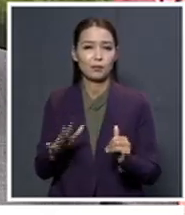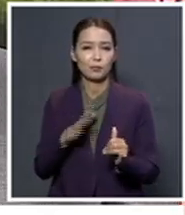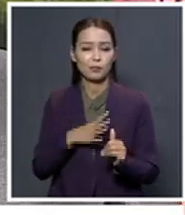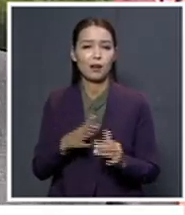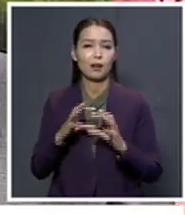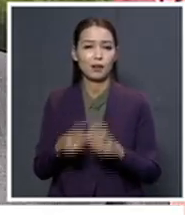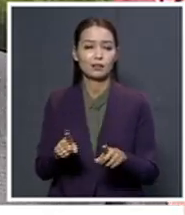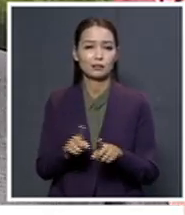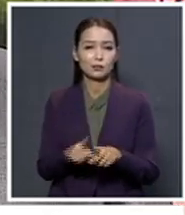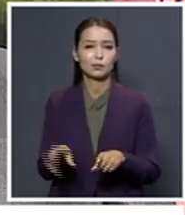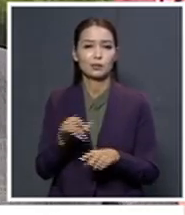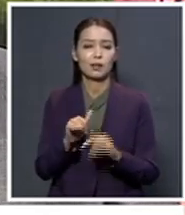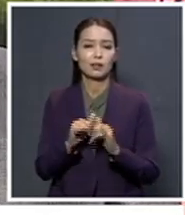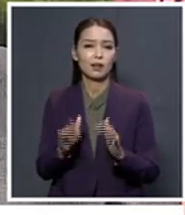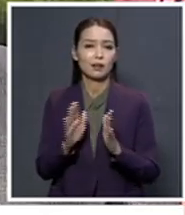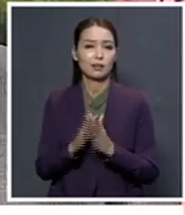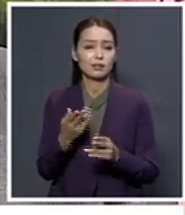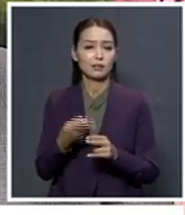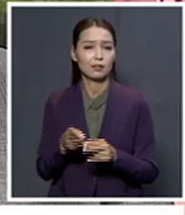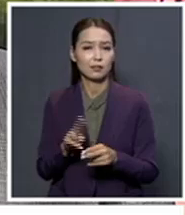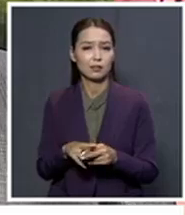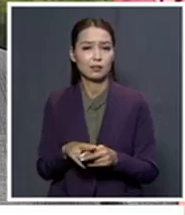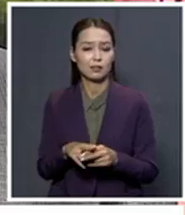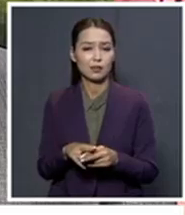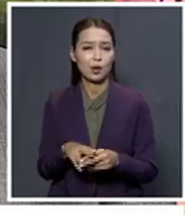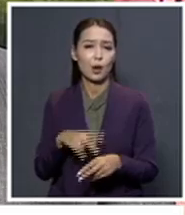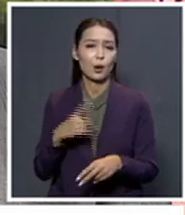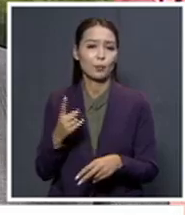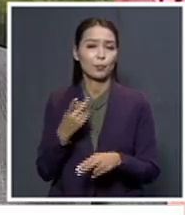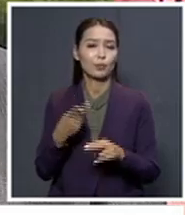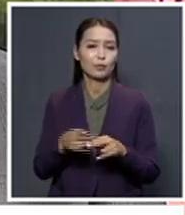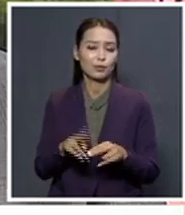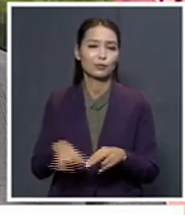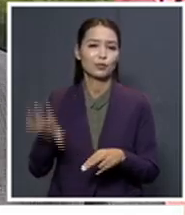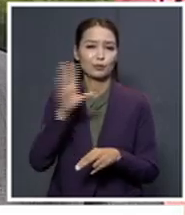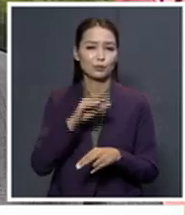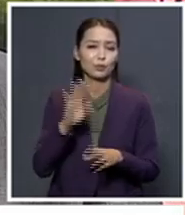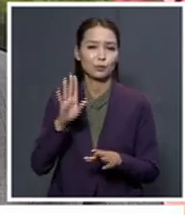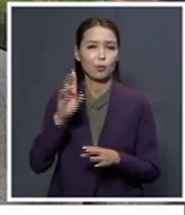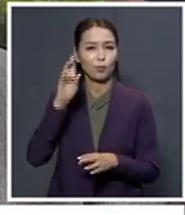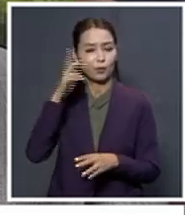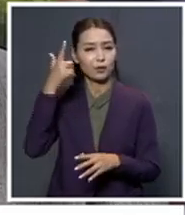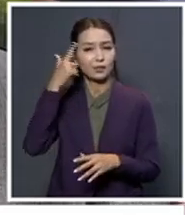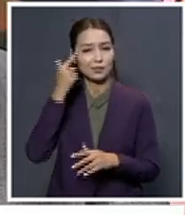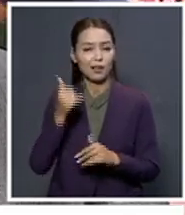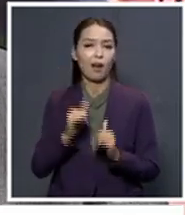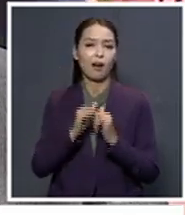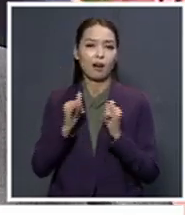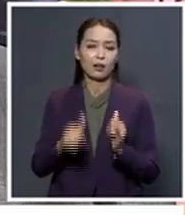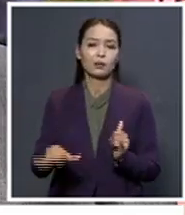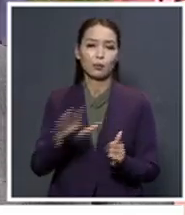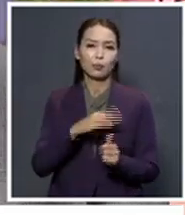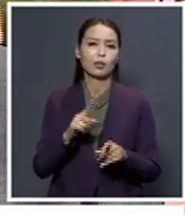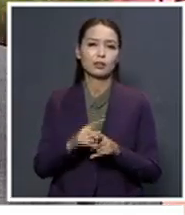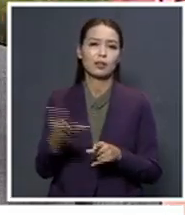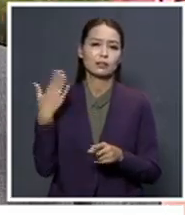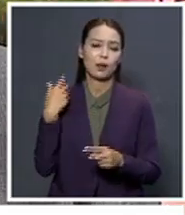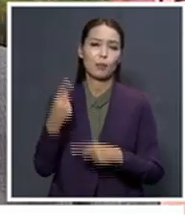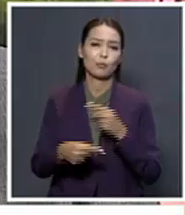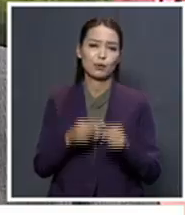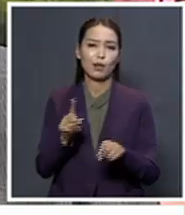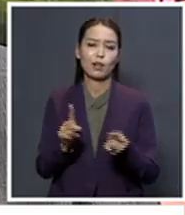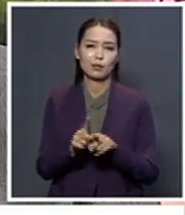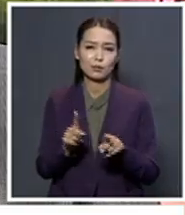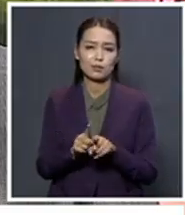енді квантовый физиктер бір жаратушы ие бар деп танып отыр ғой. Оны біздің бабалар баяғыда танып